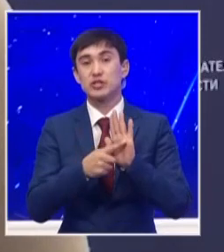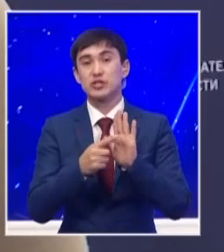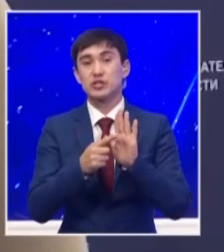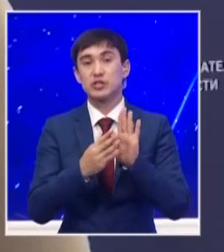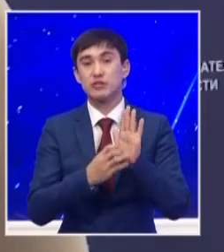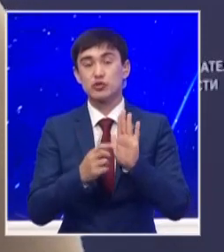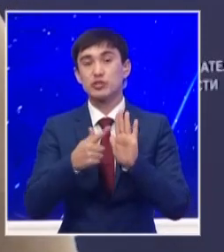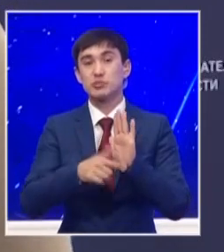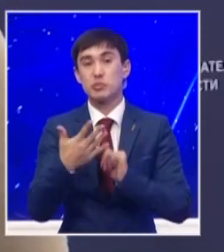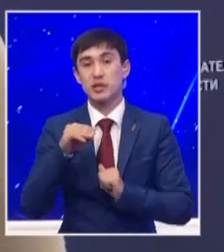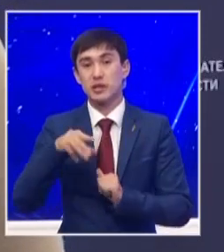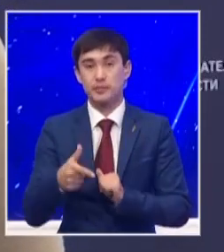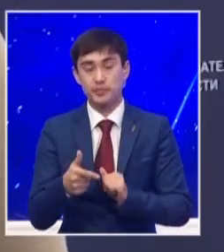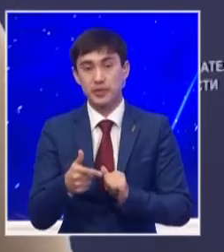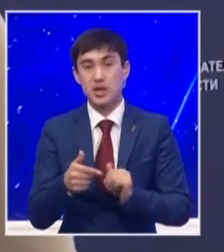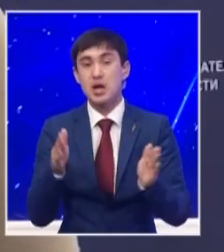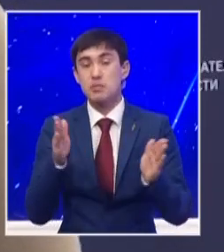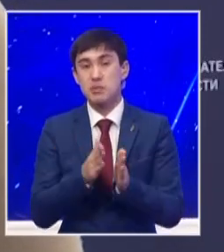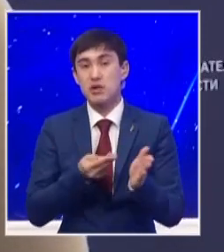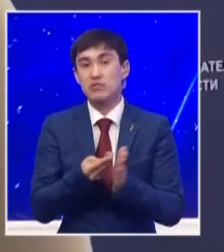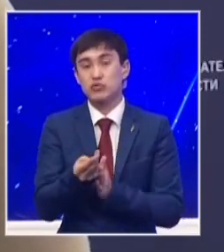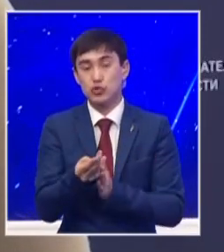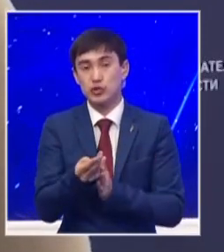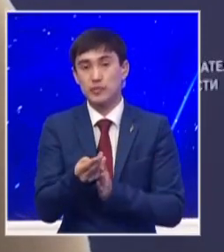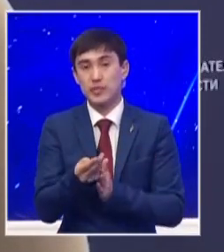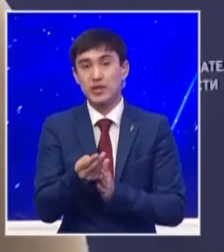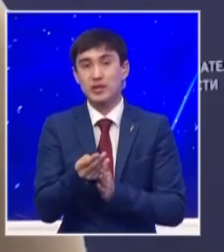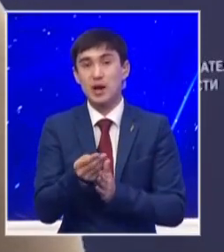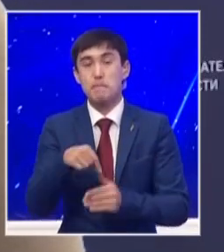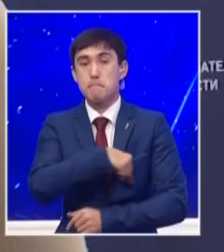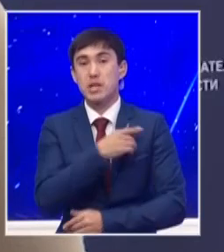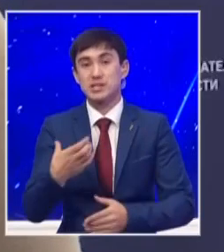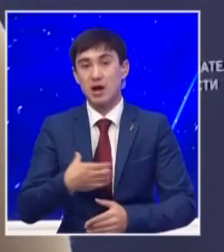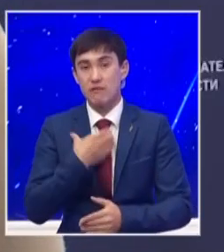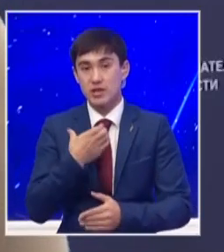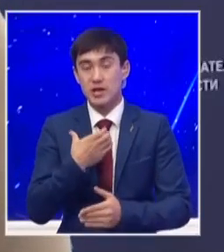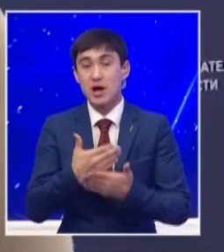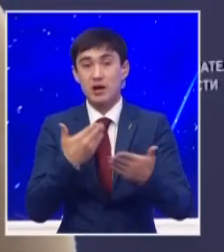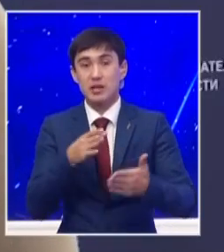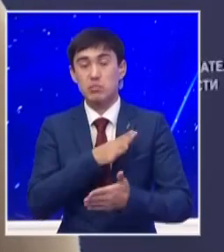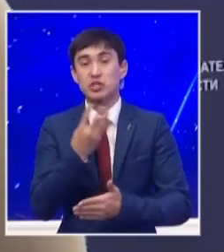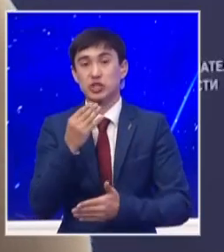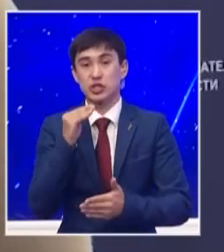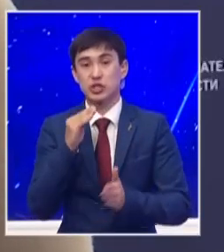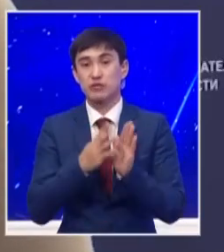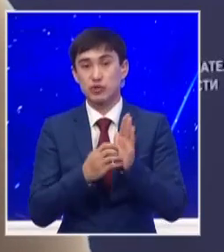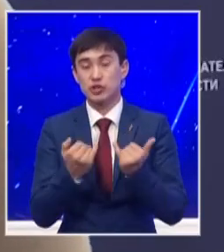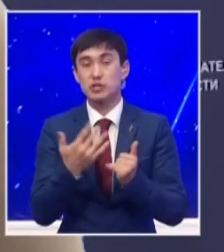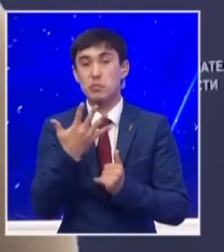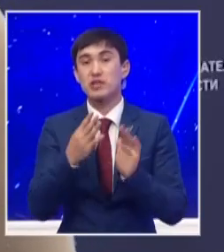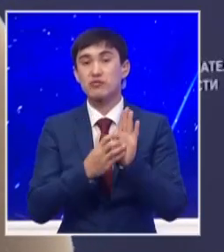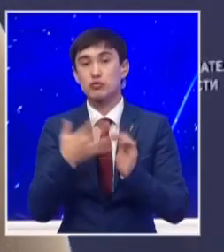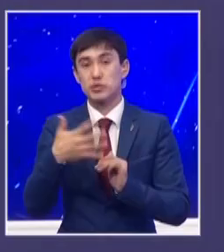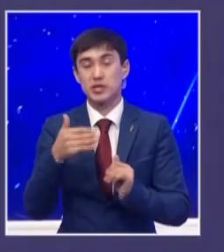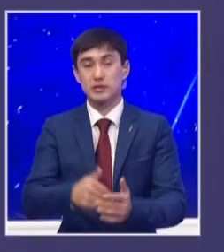2975 и минимальные взносы на медстрахование если ранее было 4900 то сейчас